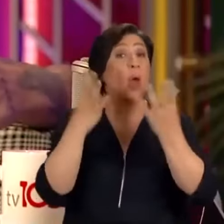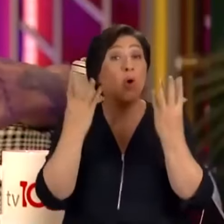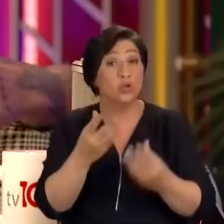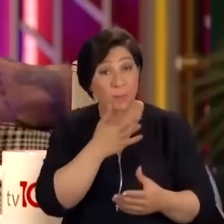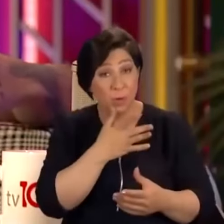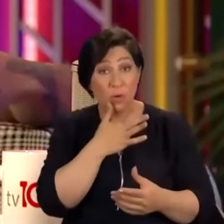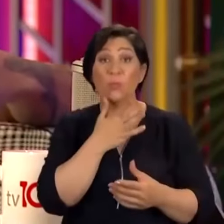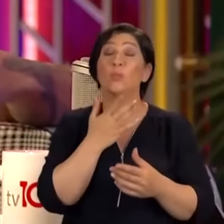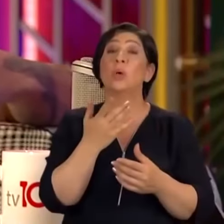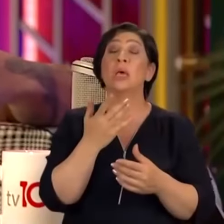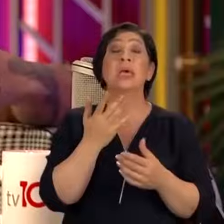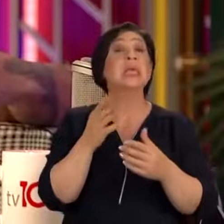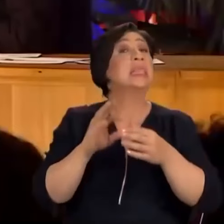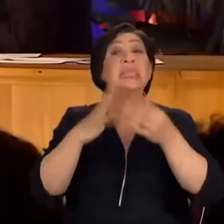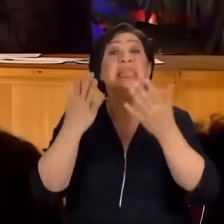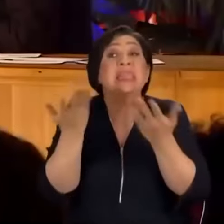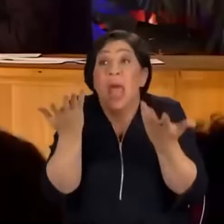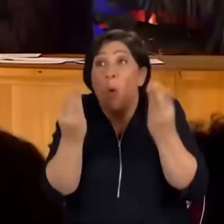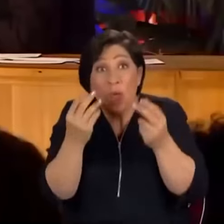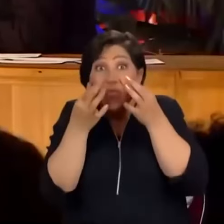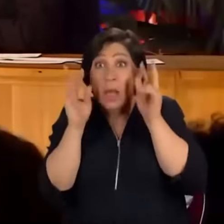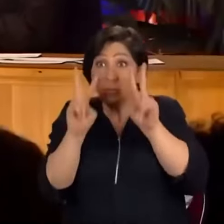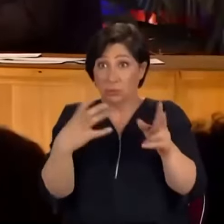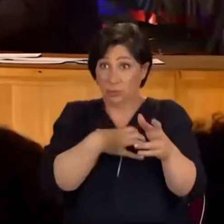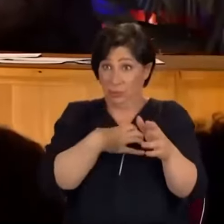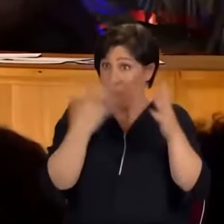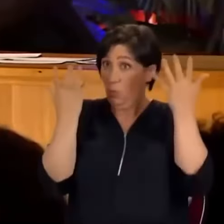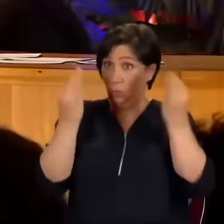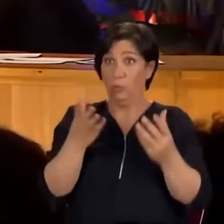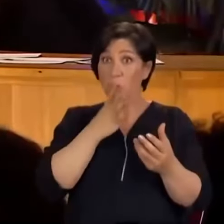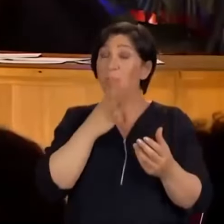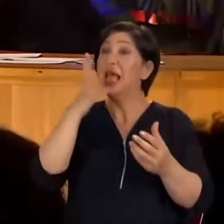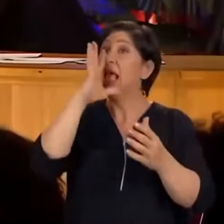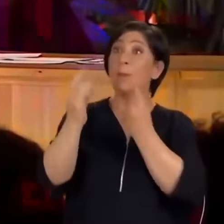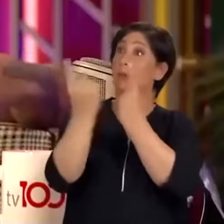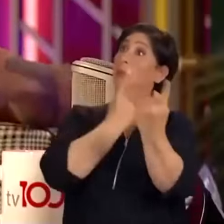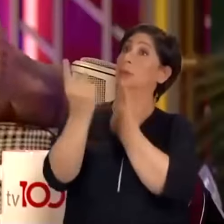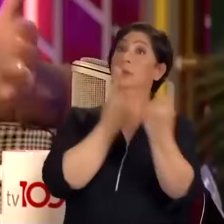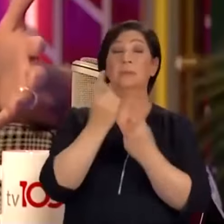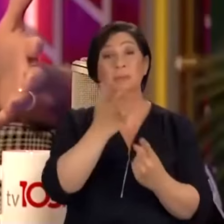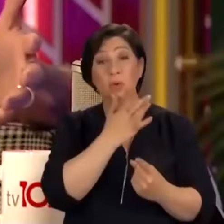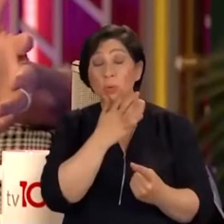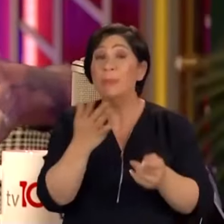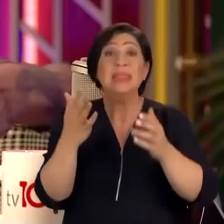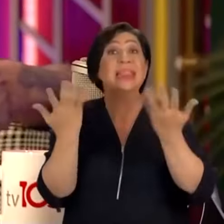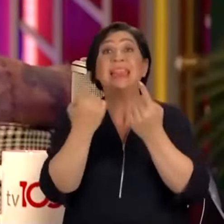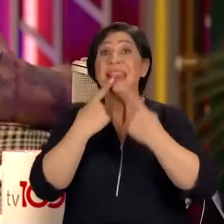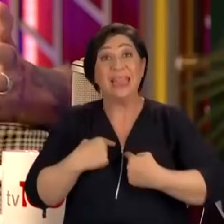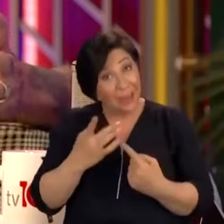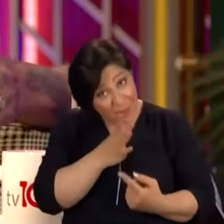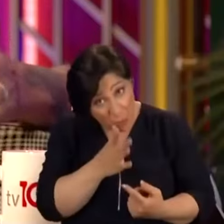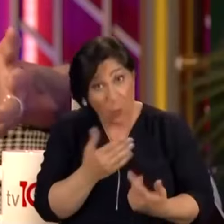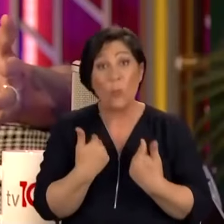biliyorum ondan sonra neler olduğunu biliyorum bana kimlerin geldiğini biliyorum neler dendiğini